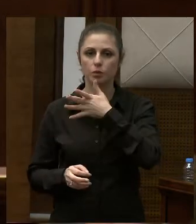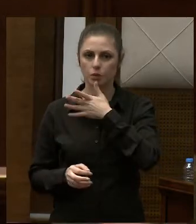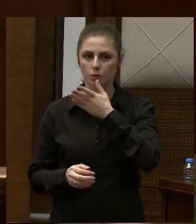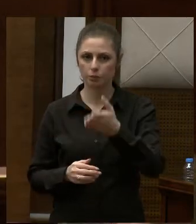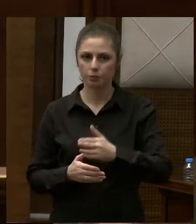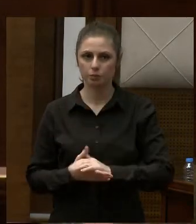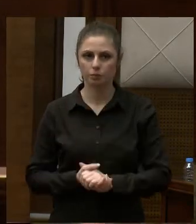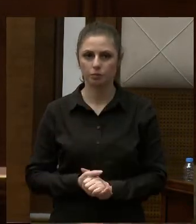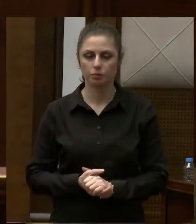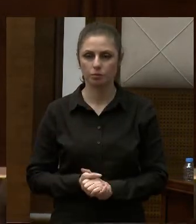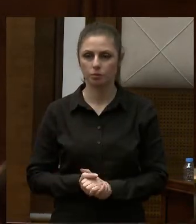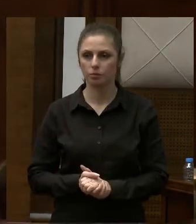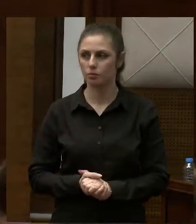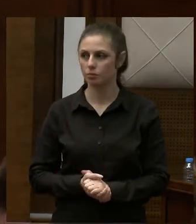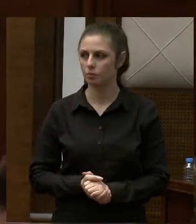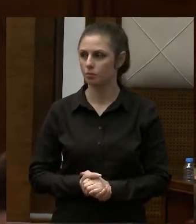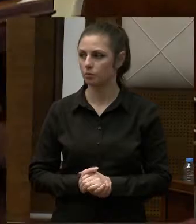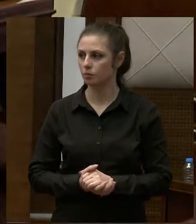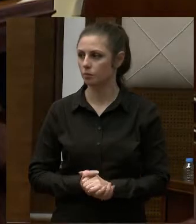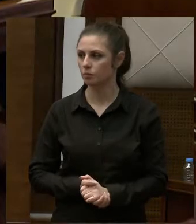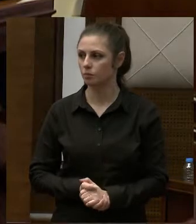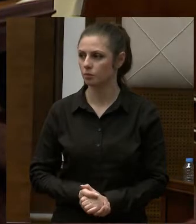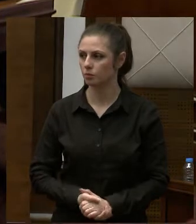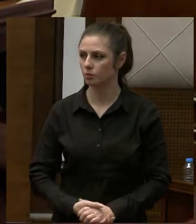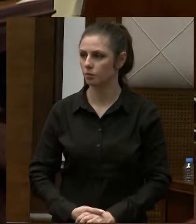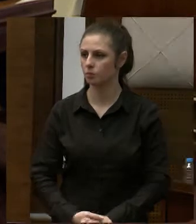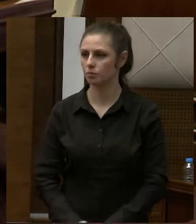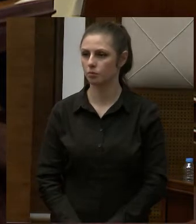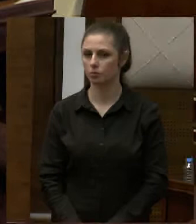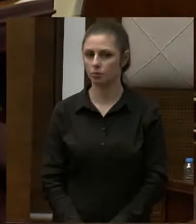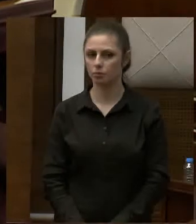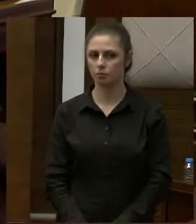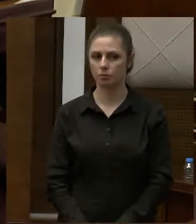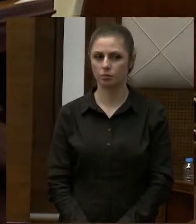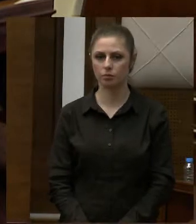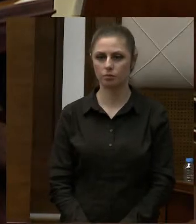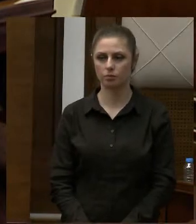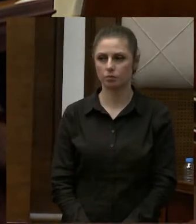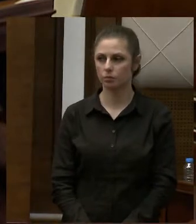Komisyonu'na... Başkanım oylama yapılabilir bununla ilgili. Tamam.